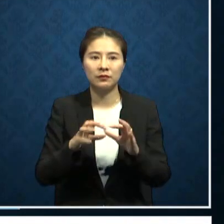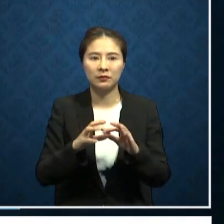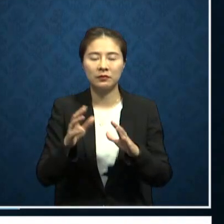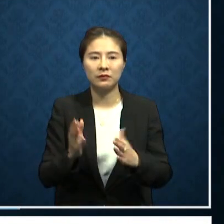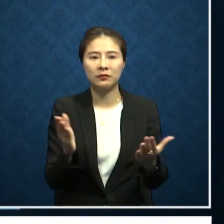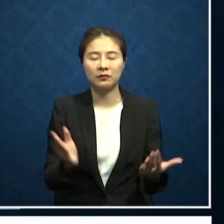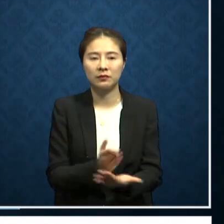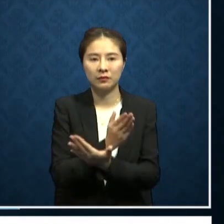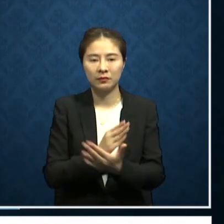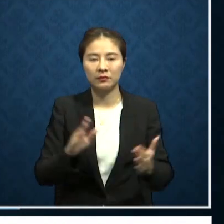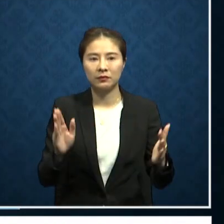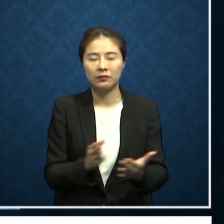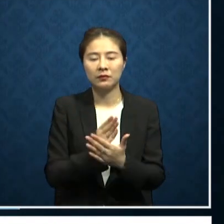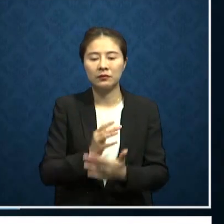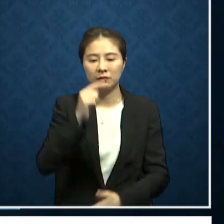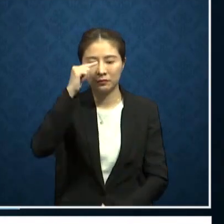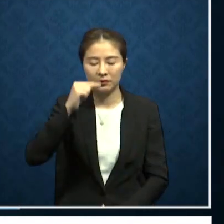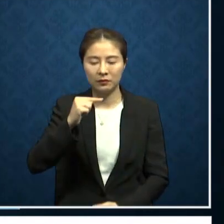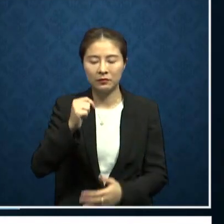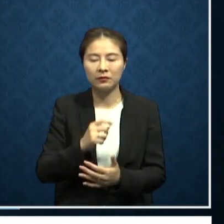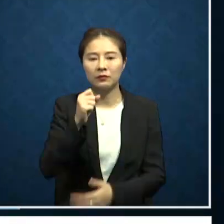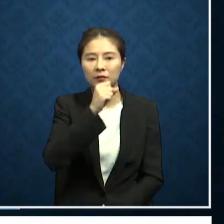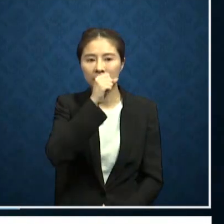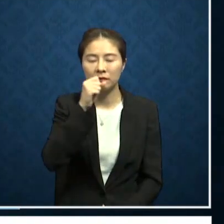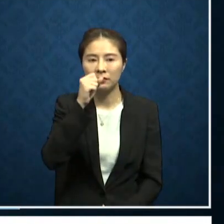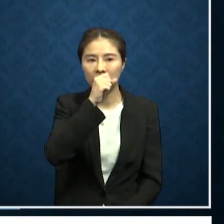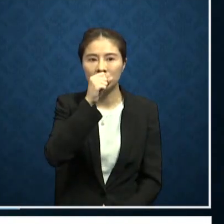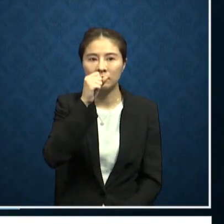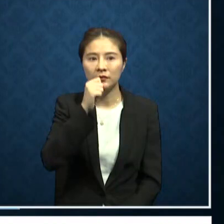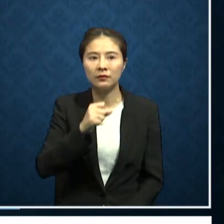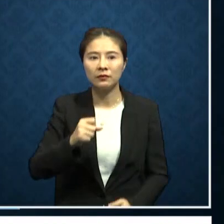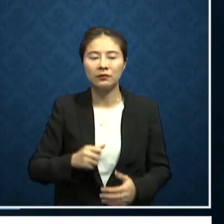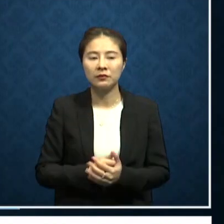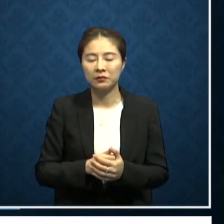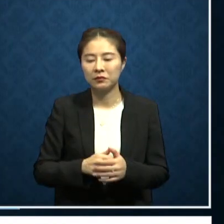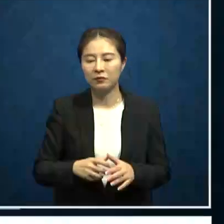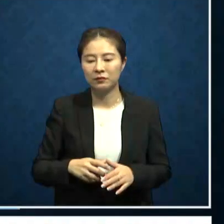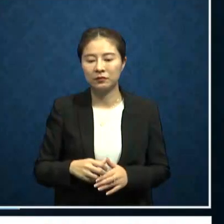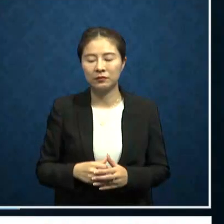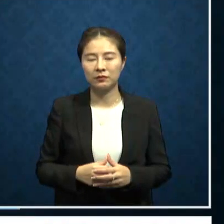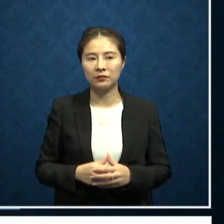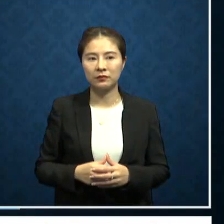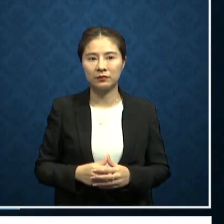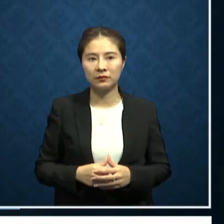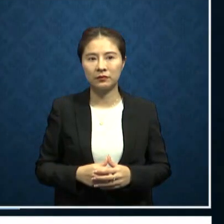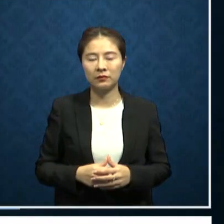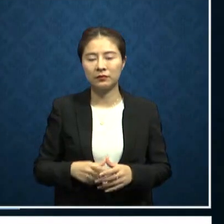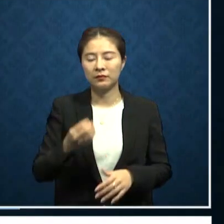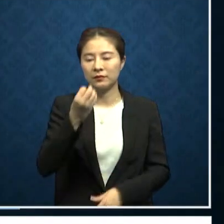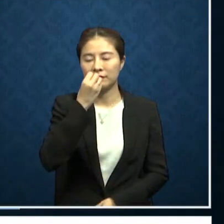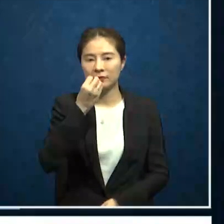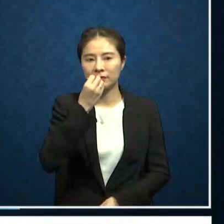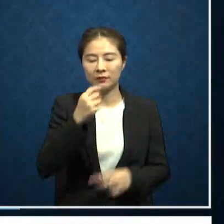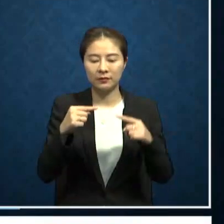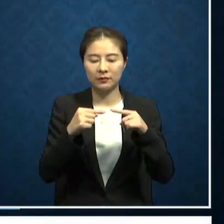ดนตรีพื้นบ้านนะคะดนตรีไทยเพลงลูกทุ่งเพลงเพื่อชีวิตแล้วก็ดนตรีร่วมสมัยนะคะในเรื่องของของอาหารไทยได้